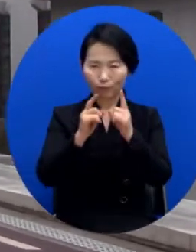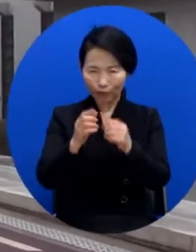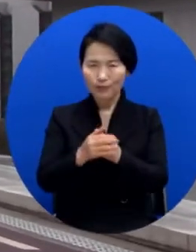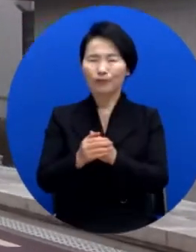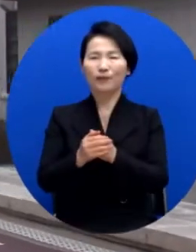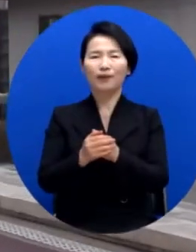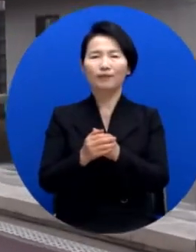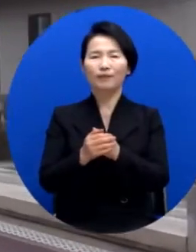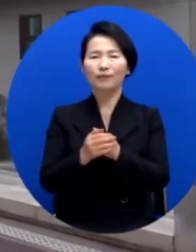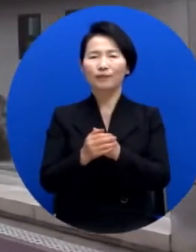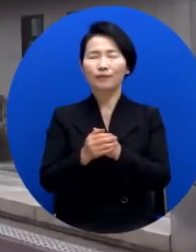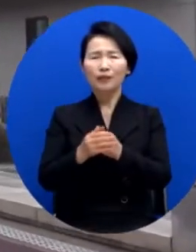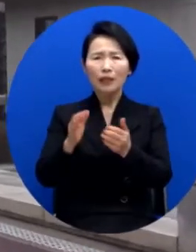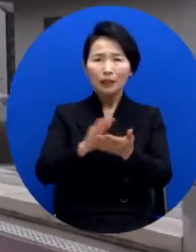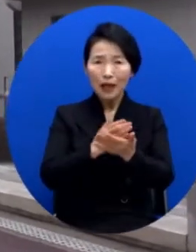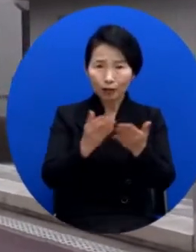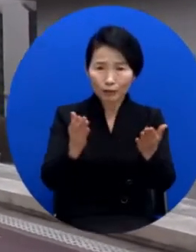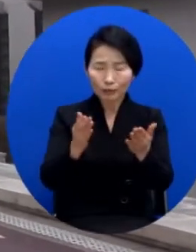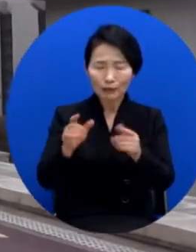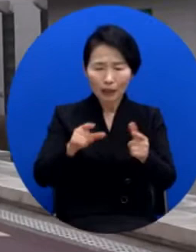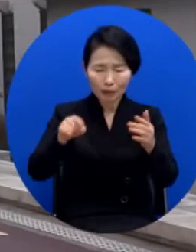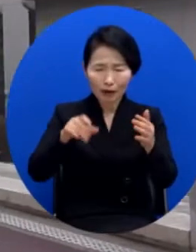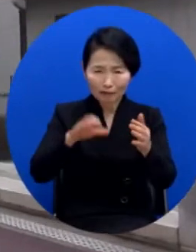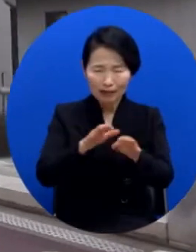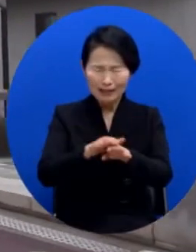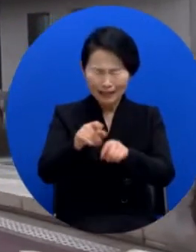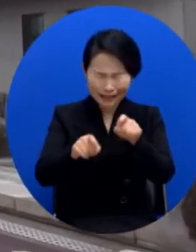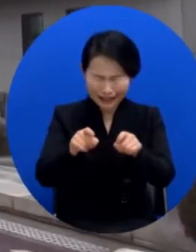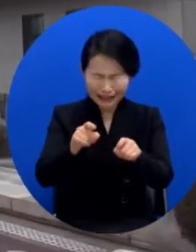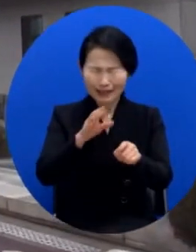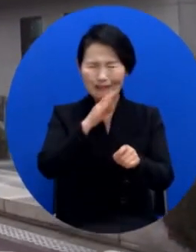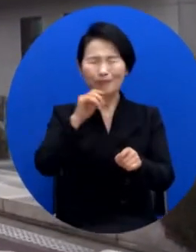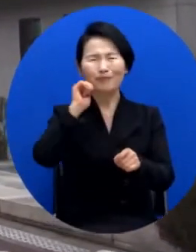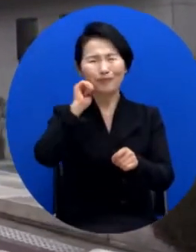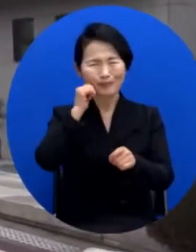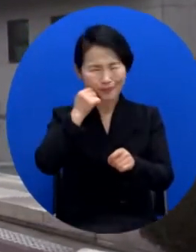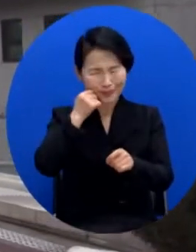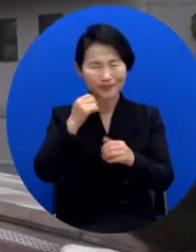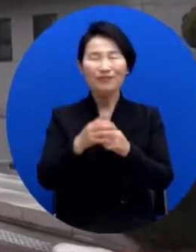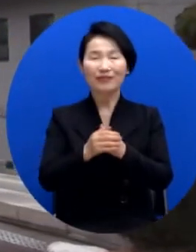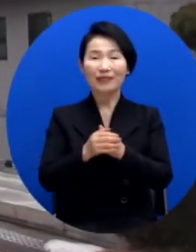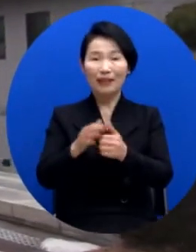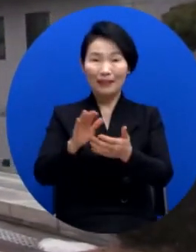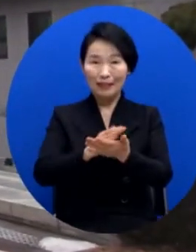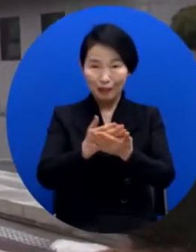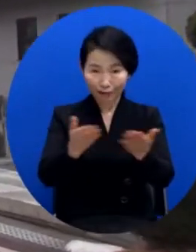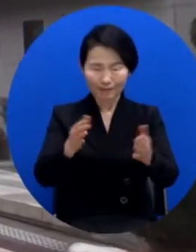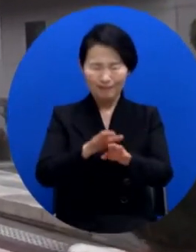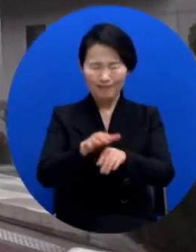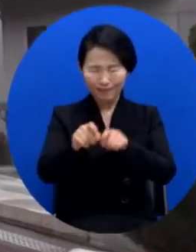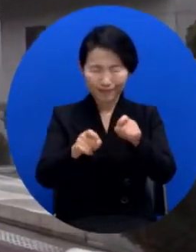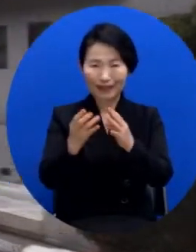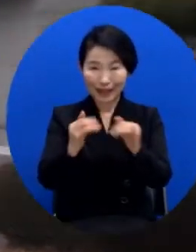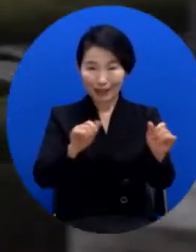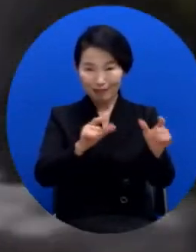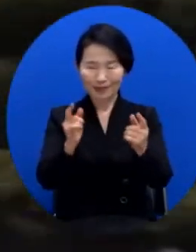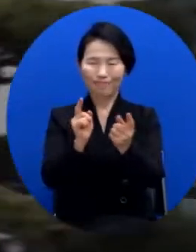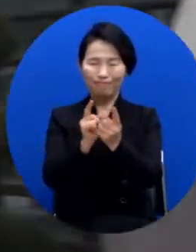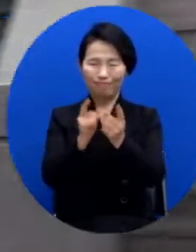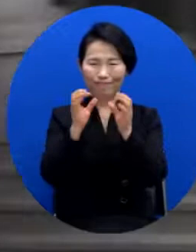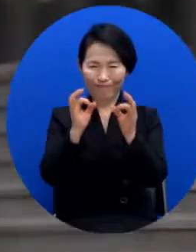속에서 나눔을 선악이란 생각보다 쉽진 않습니다 오늘은 삶 속에서 나눔을 실천하고 있는 순항 인들을 만나러 가보겠습니다